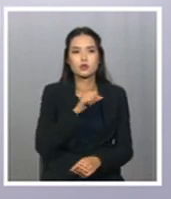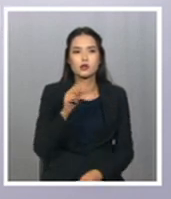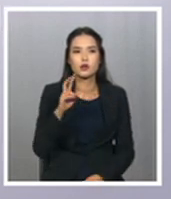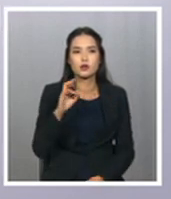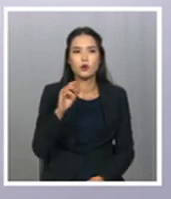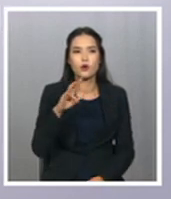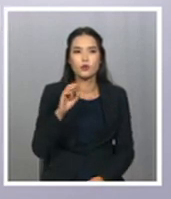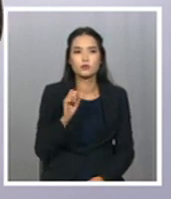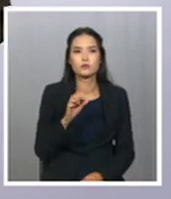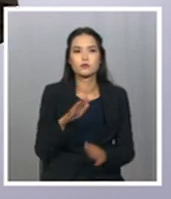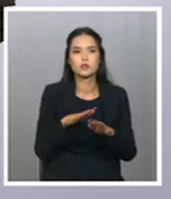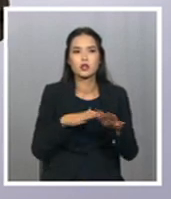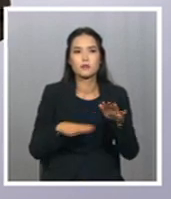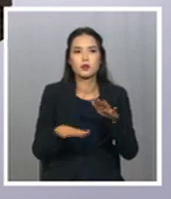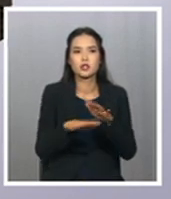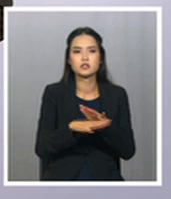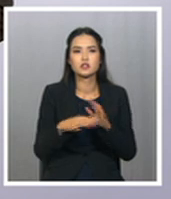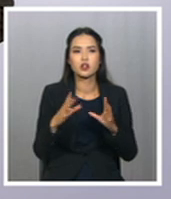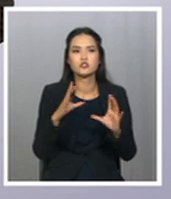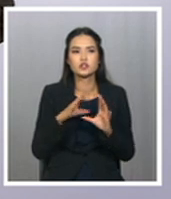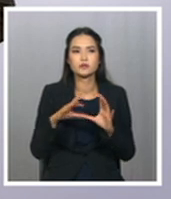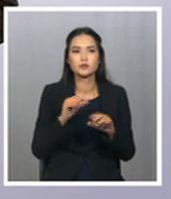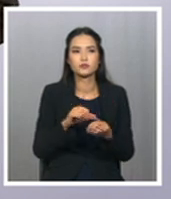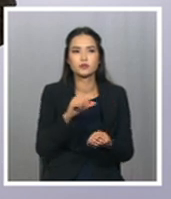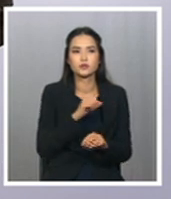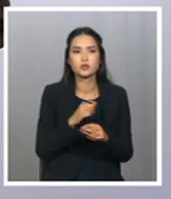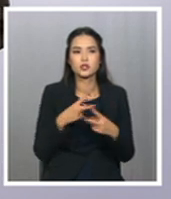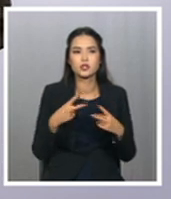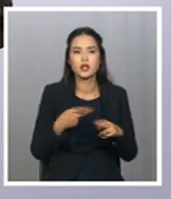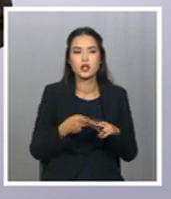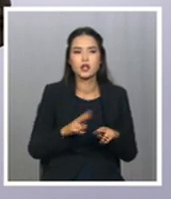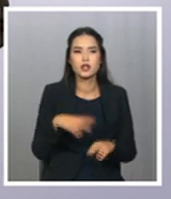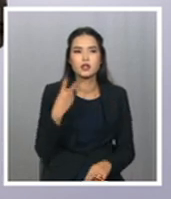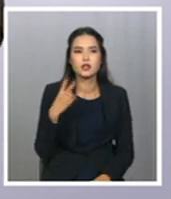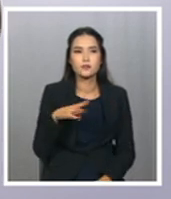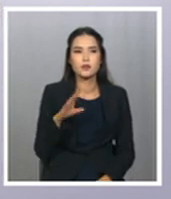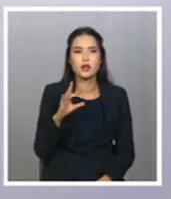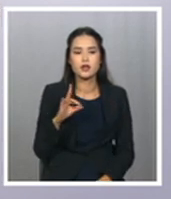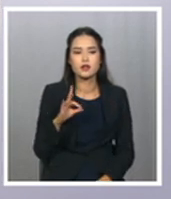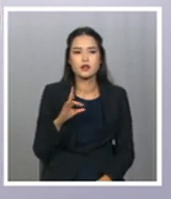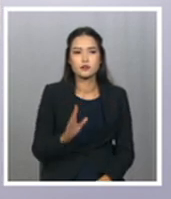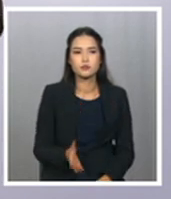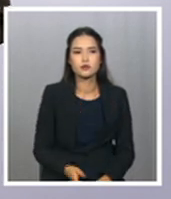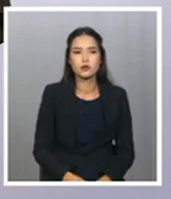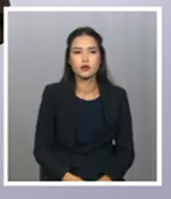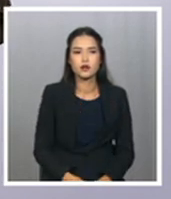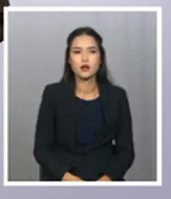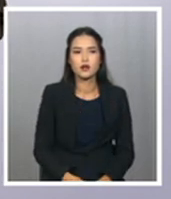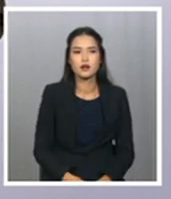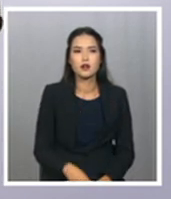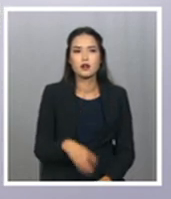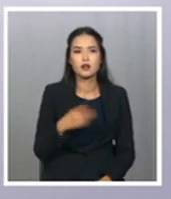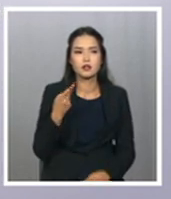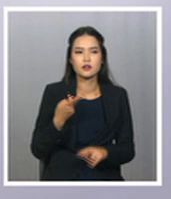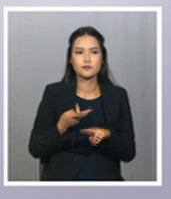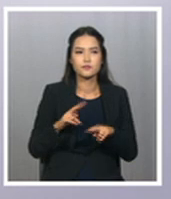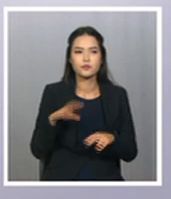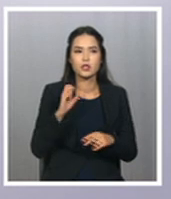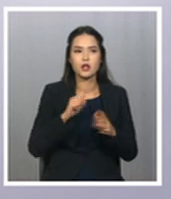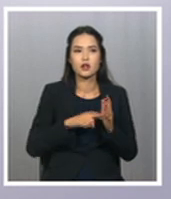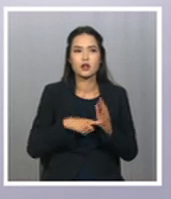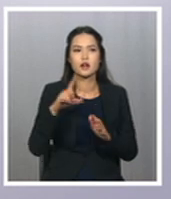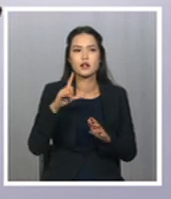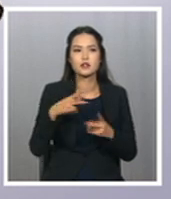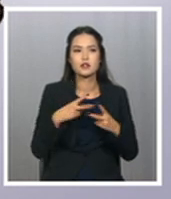конус табанындағы шеңбердің ұзындығына тең, яғни 2 пи-ге тең. Демек, альфа